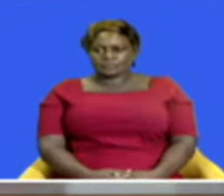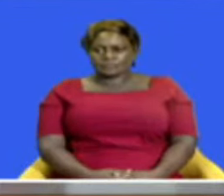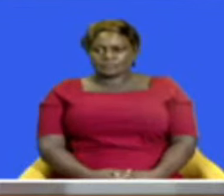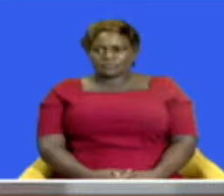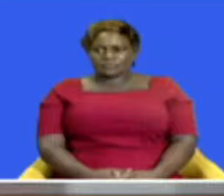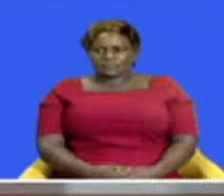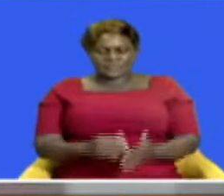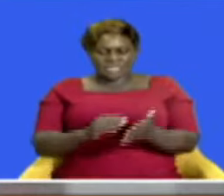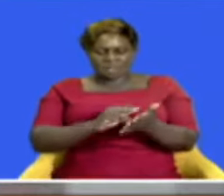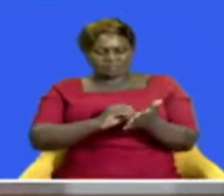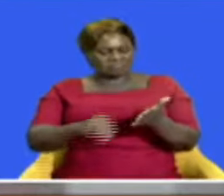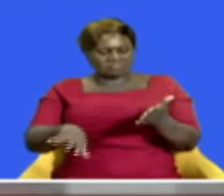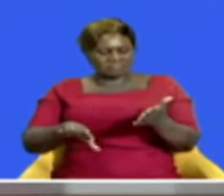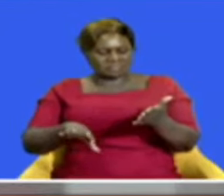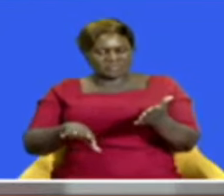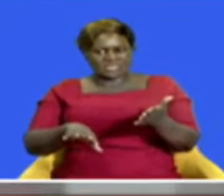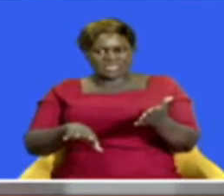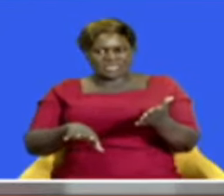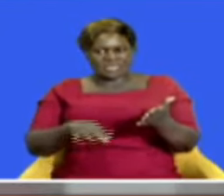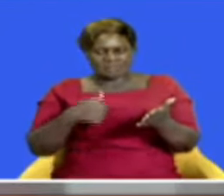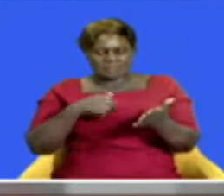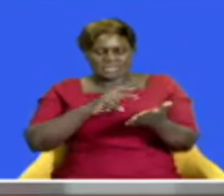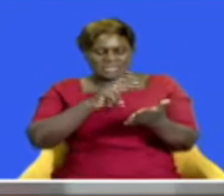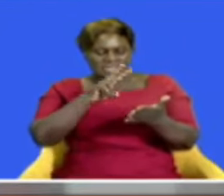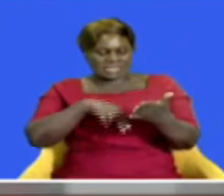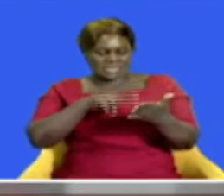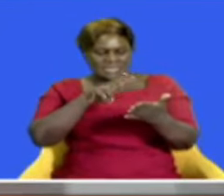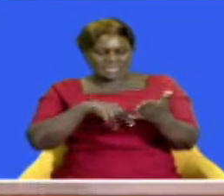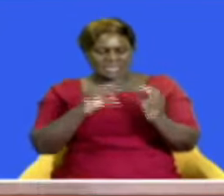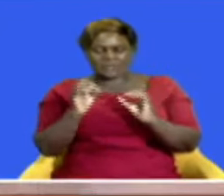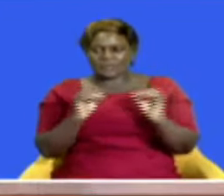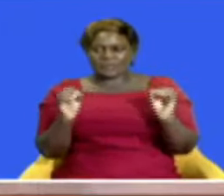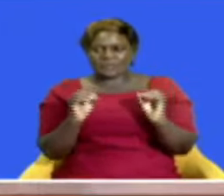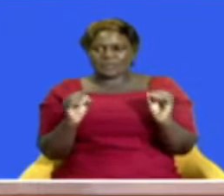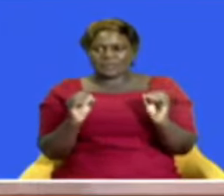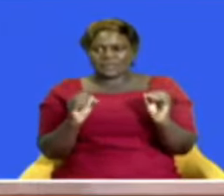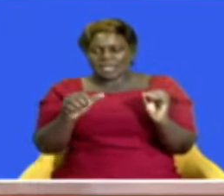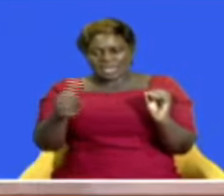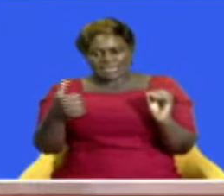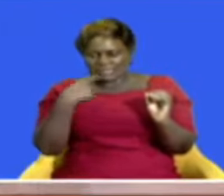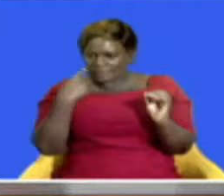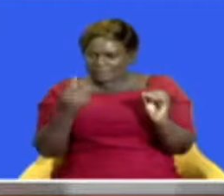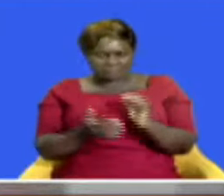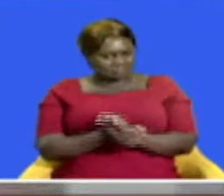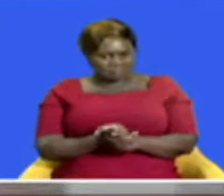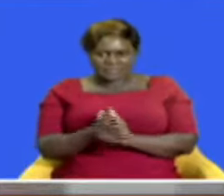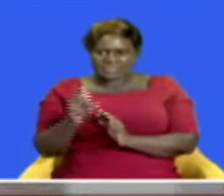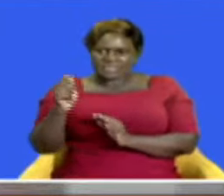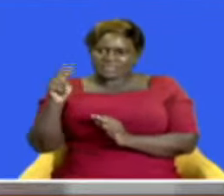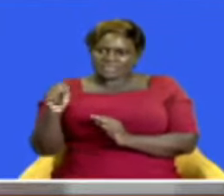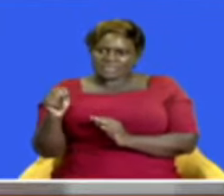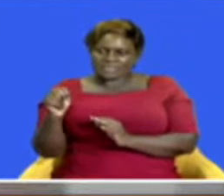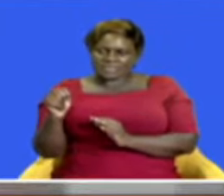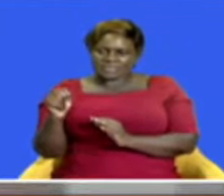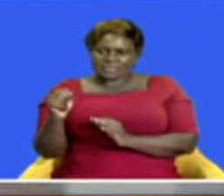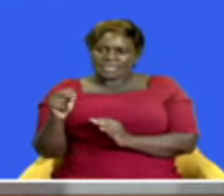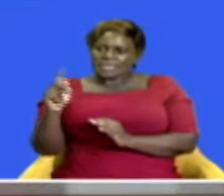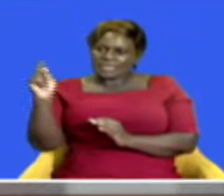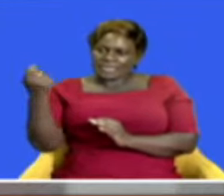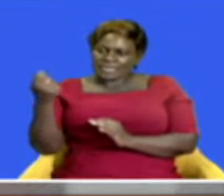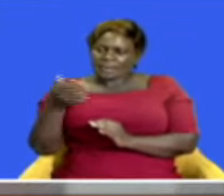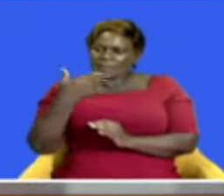Wacha nipita hiyo yenye mengia. Sasa hivi sitaisoma. Mwingine anasema KTN Dira, Wakenya